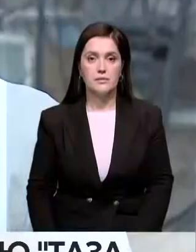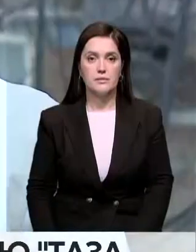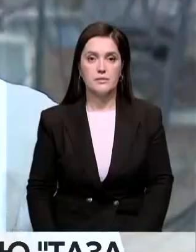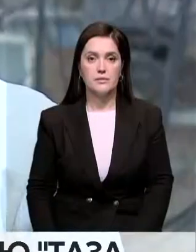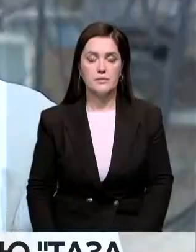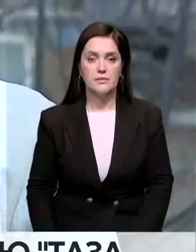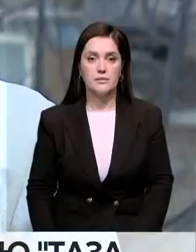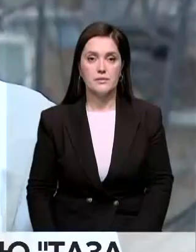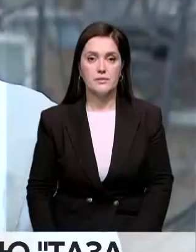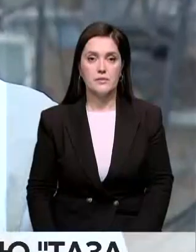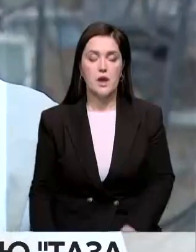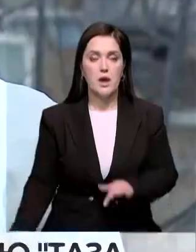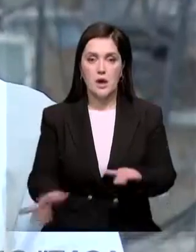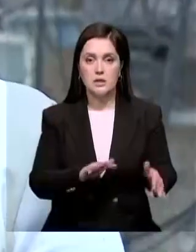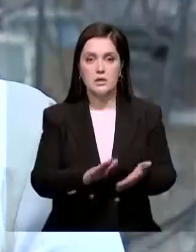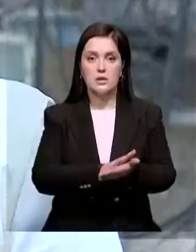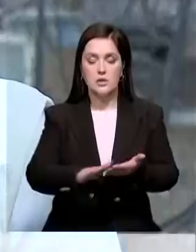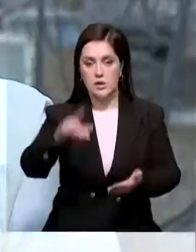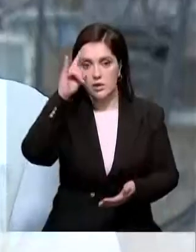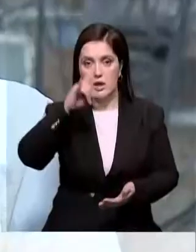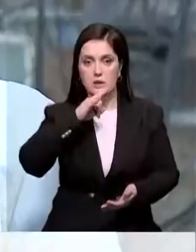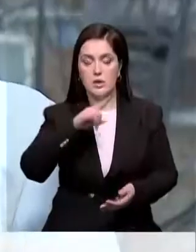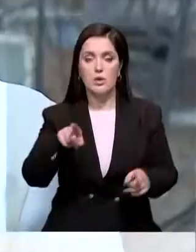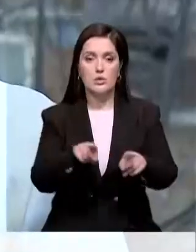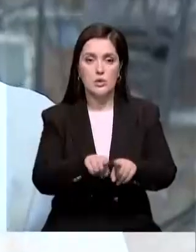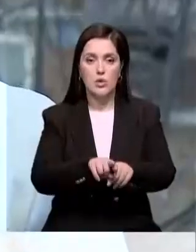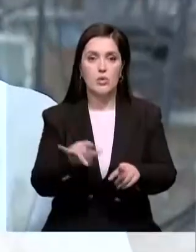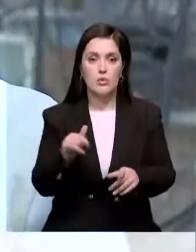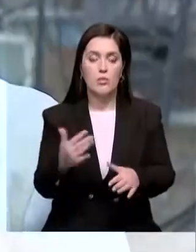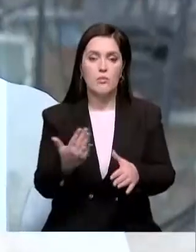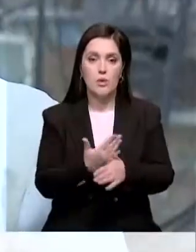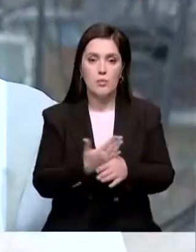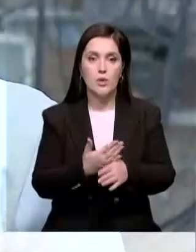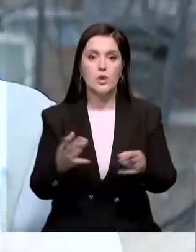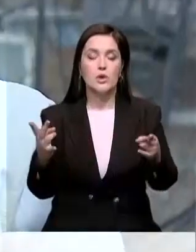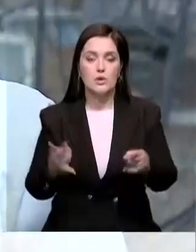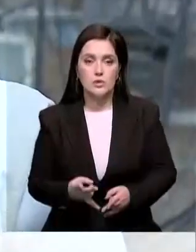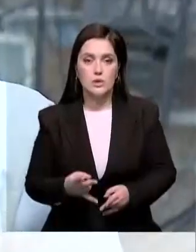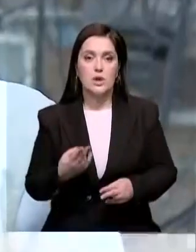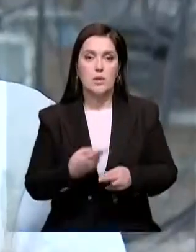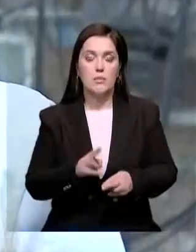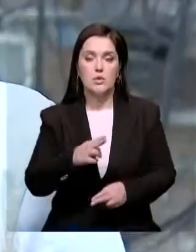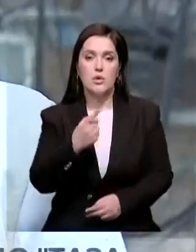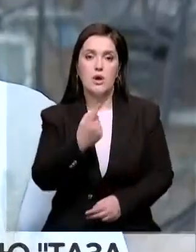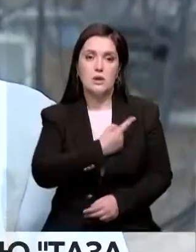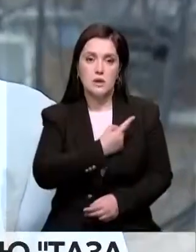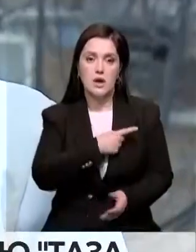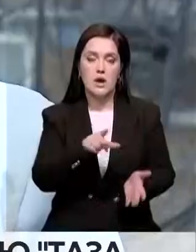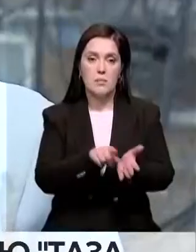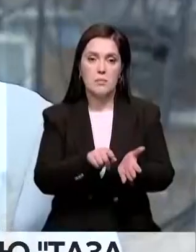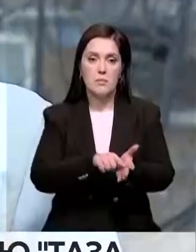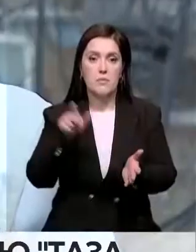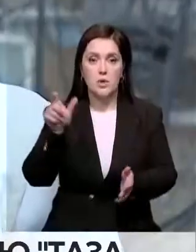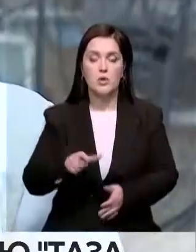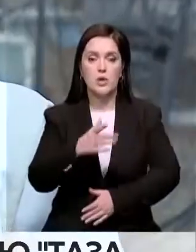серикбай акция та Казахстана Не только субботники но и помощь нуждающимся мы помогаем ветеранам одиноким пенсионерам людям с